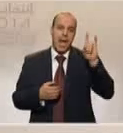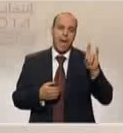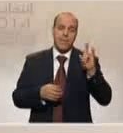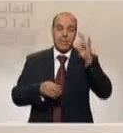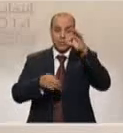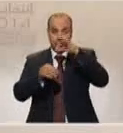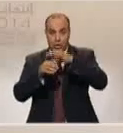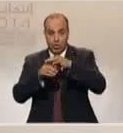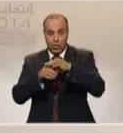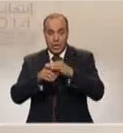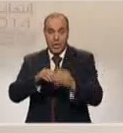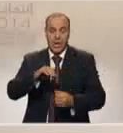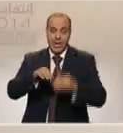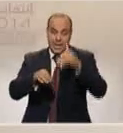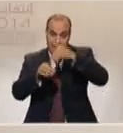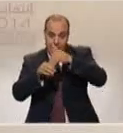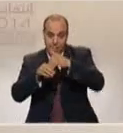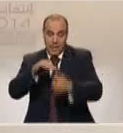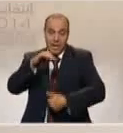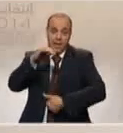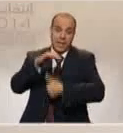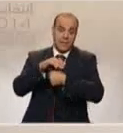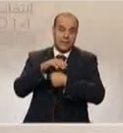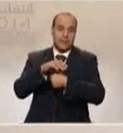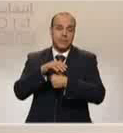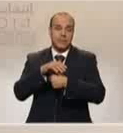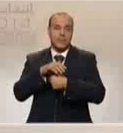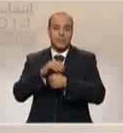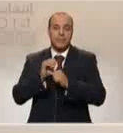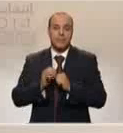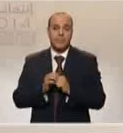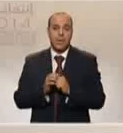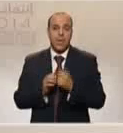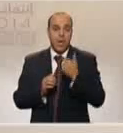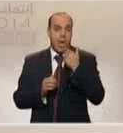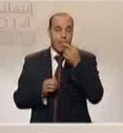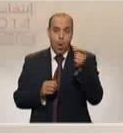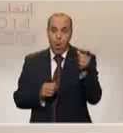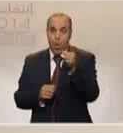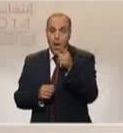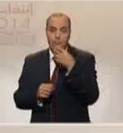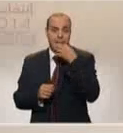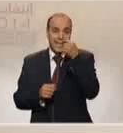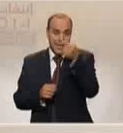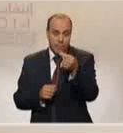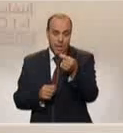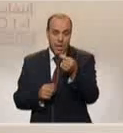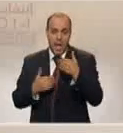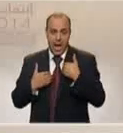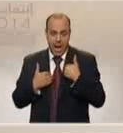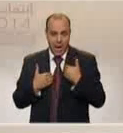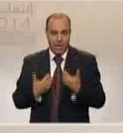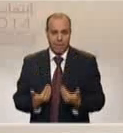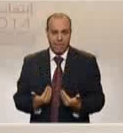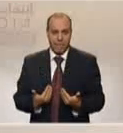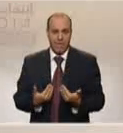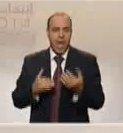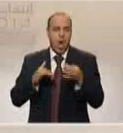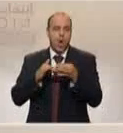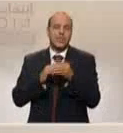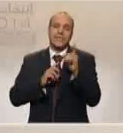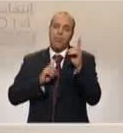مترشح للانتخابات الرئاسيه ونحب نقول لكم في بدايه كلمتي اننا نحنا في عرس